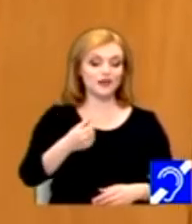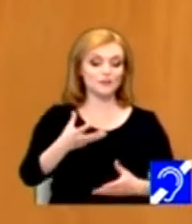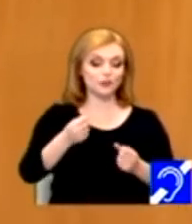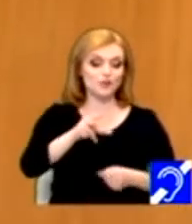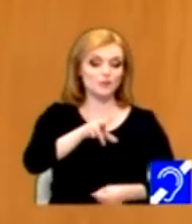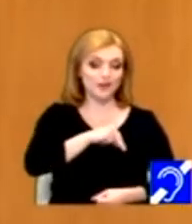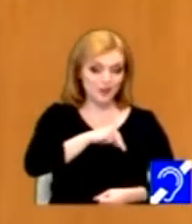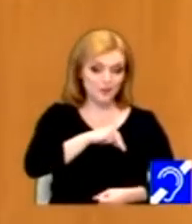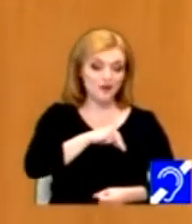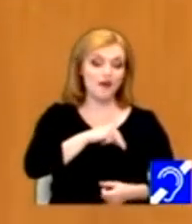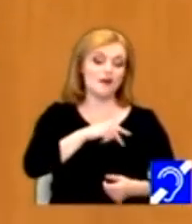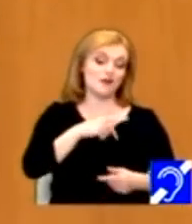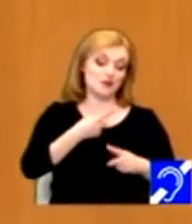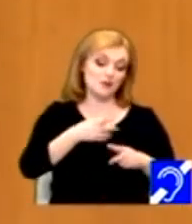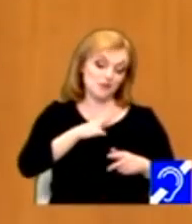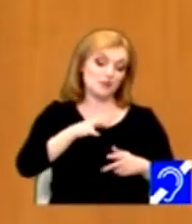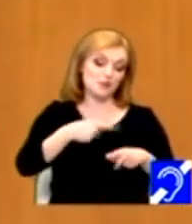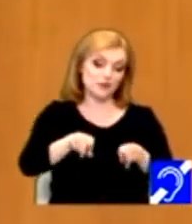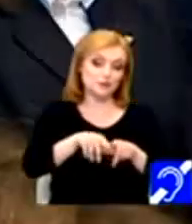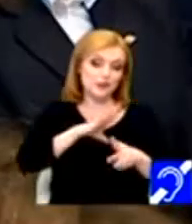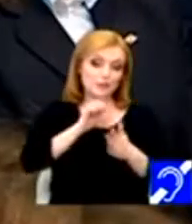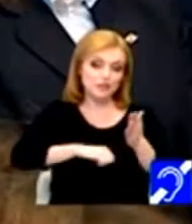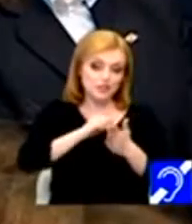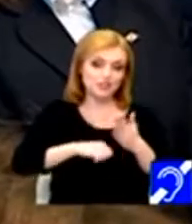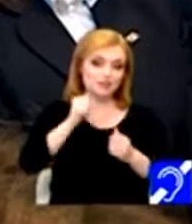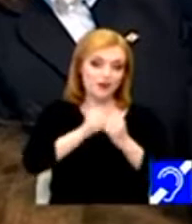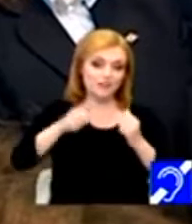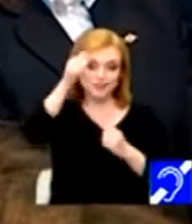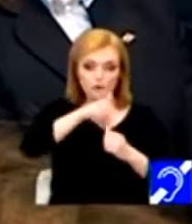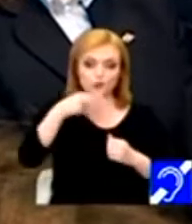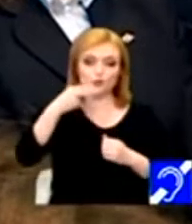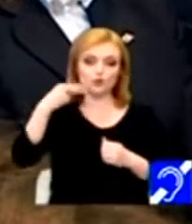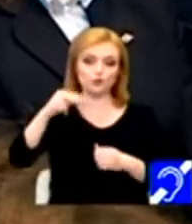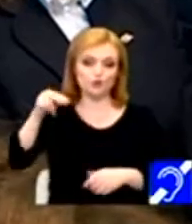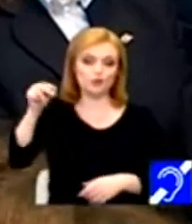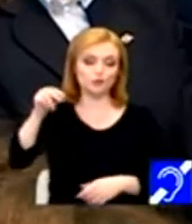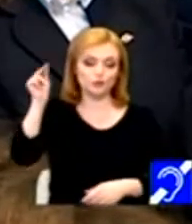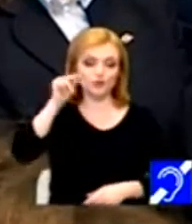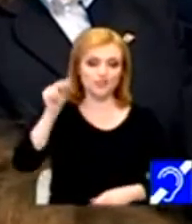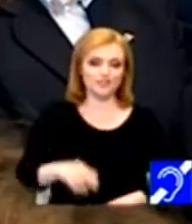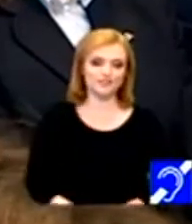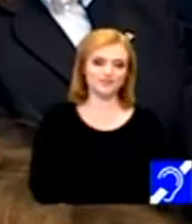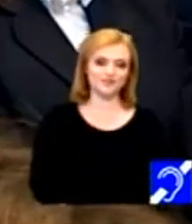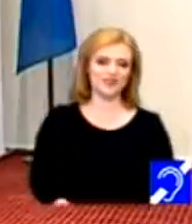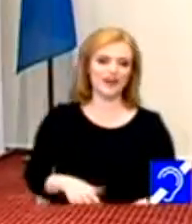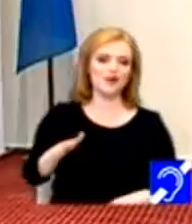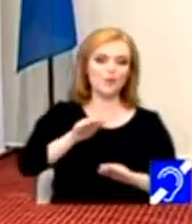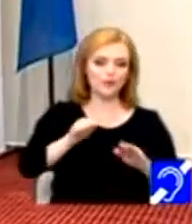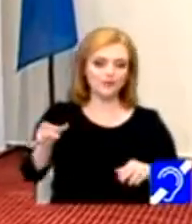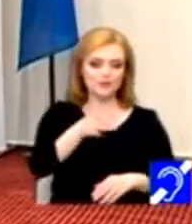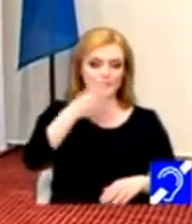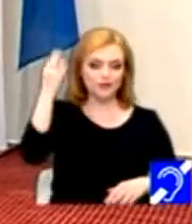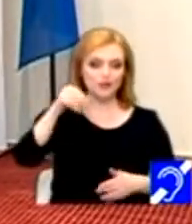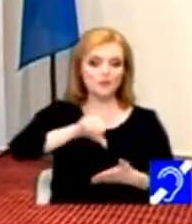hotare, în afara țării, poate în Europa, poate în Statele Unite. Elevii din Republica Moldova au participat la 17 concursuri regionale